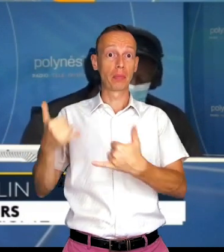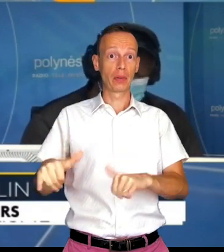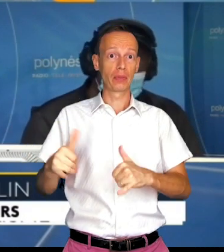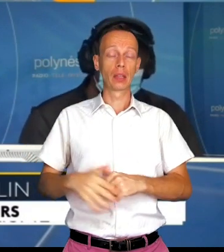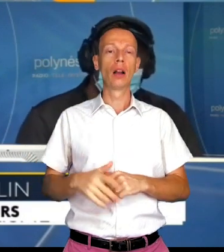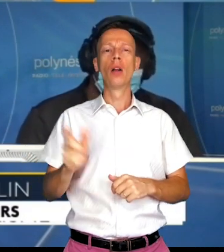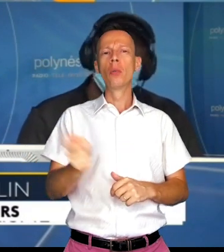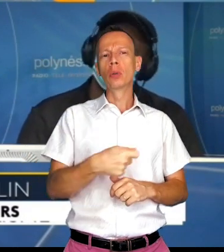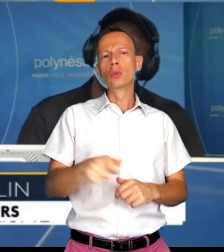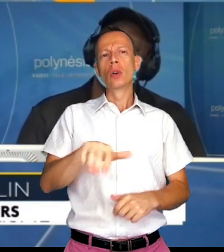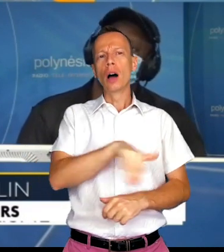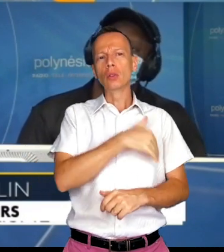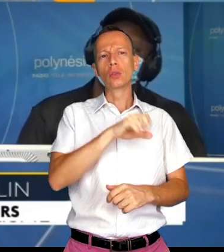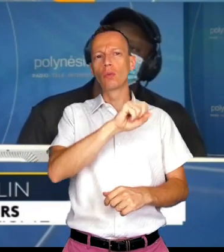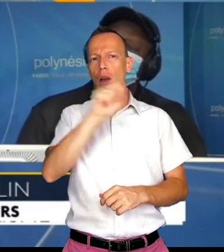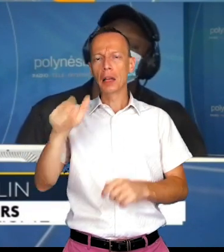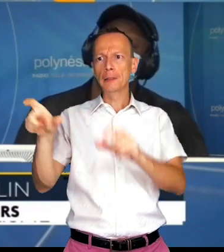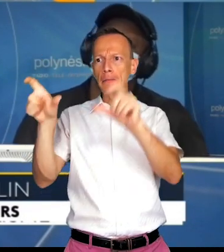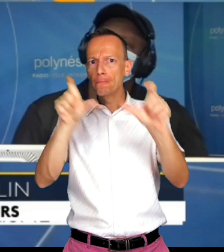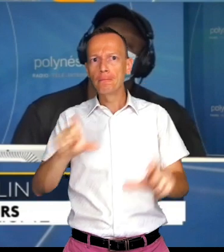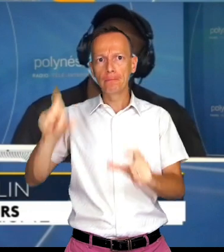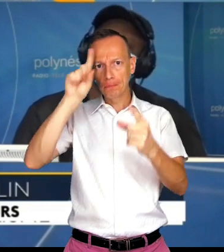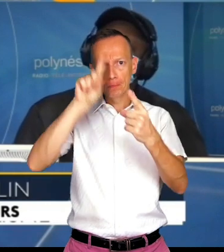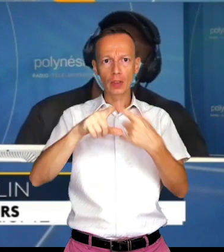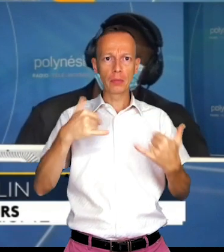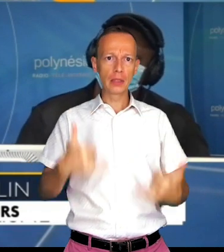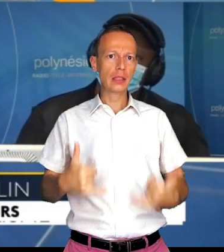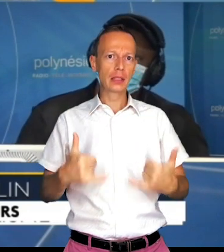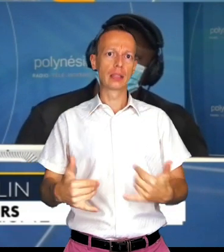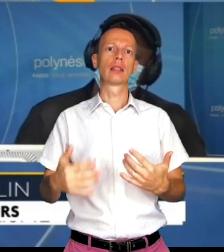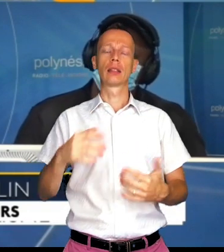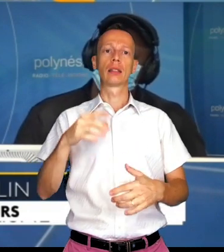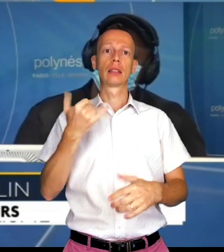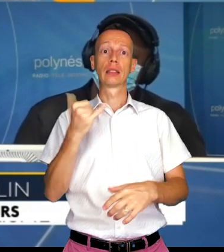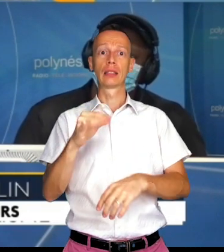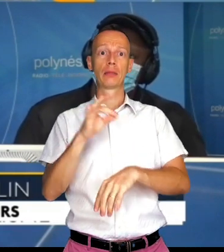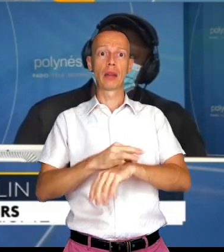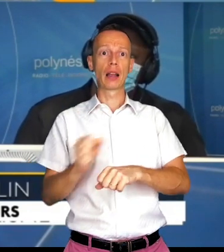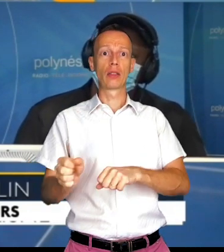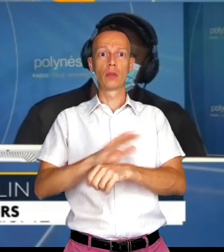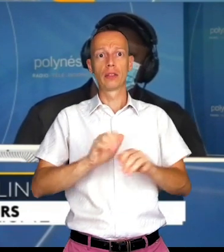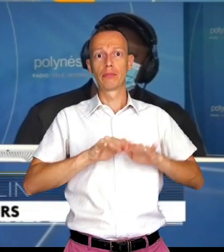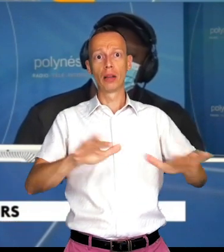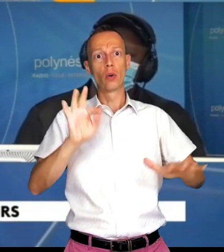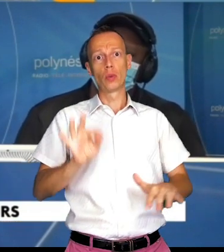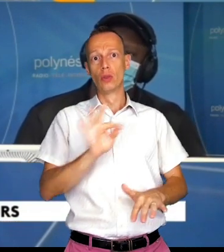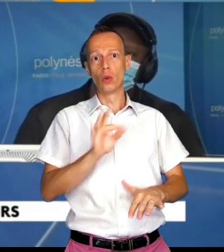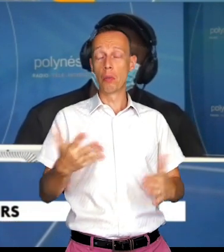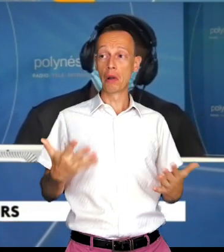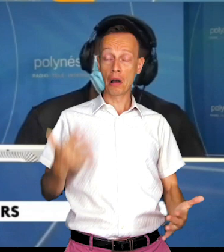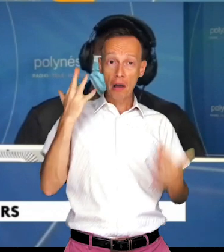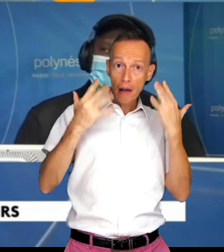propre situation. Donc oui, nos tour opérateurs gardent un œil évidemment sur la situation sanitaire de notre pays. Mais